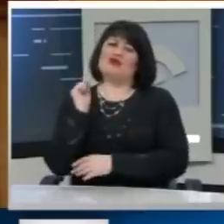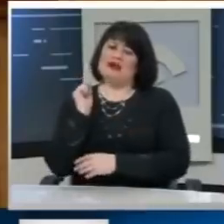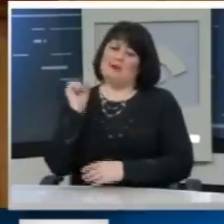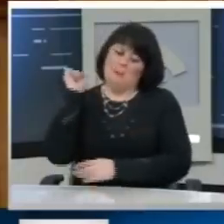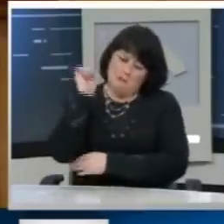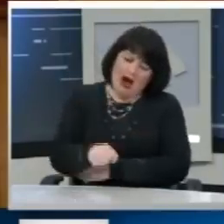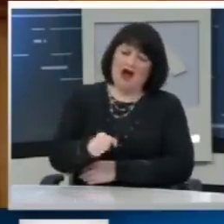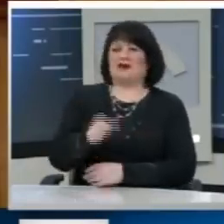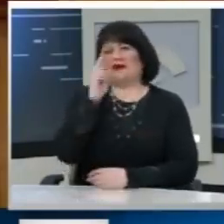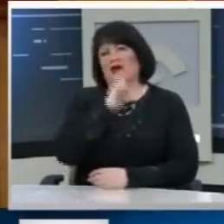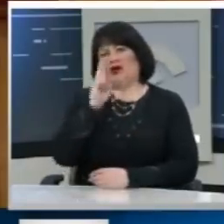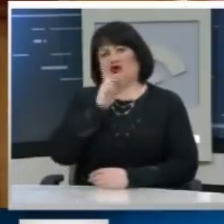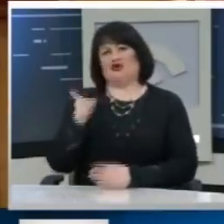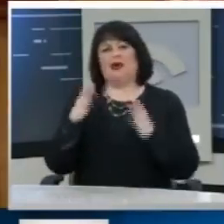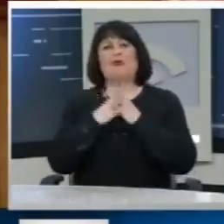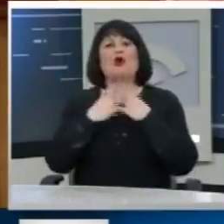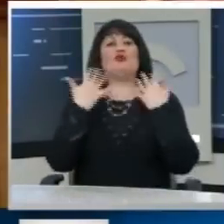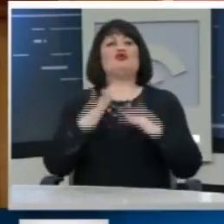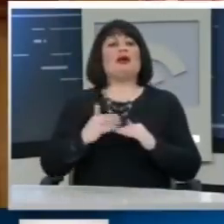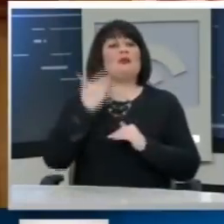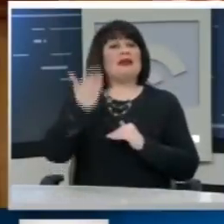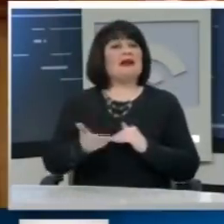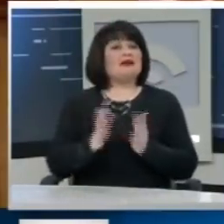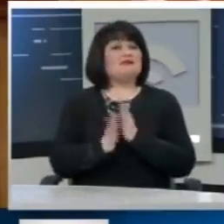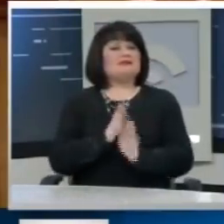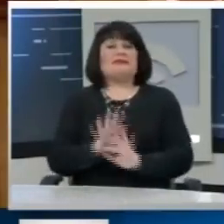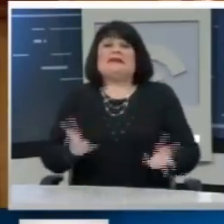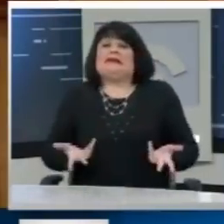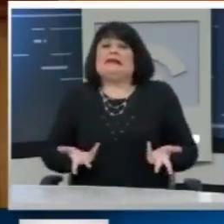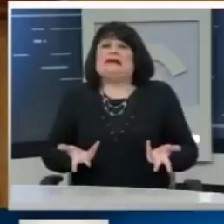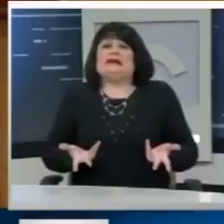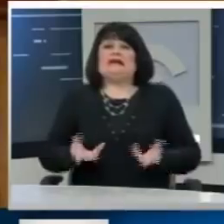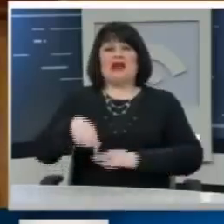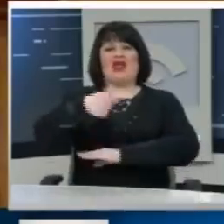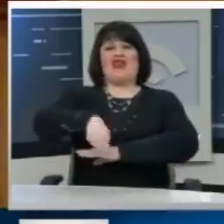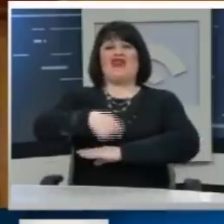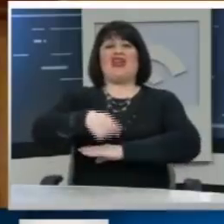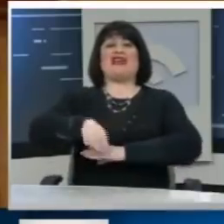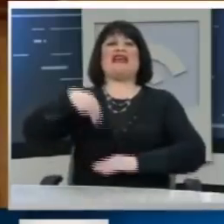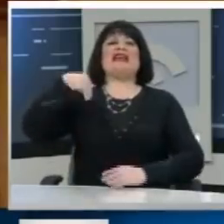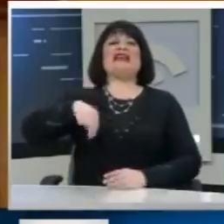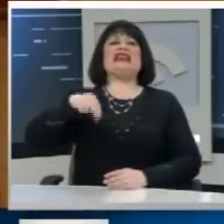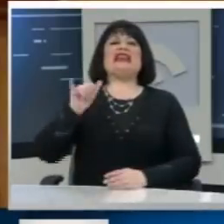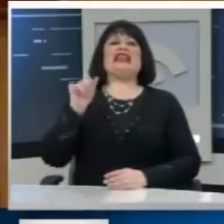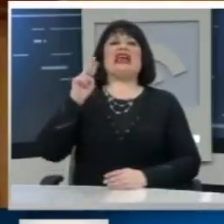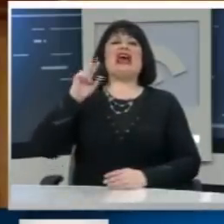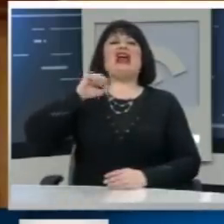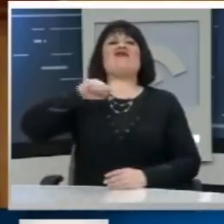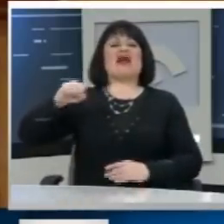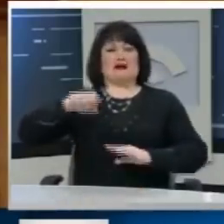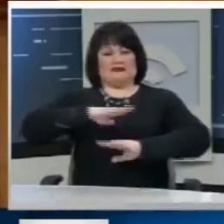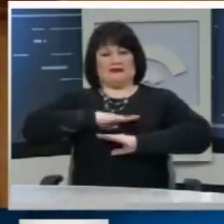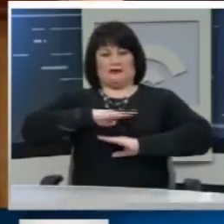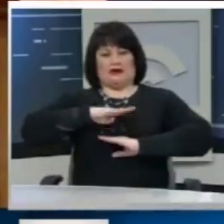Ένωση. Ο πόλεμος τέλειωσε. Τι συνέβη μετά τον πόλεμο? Έγινε η δίκη της Νιρεμβέργης νούμερο 1 με τους